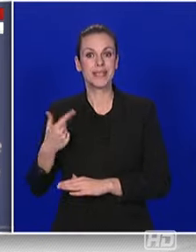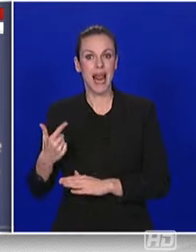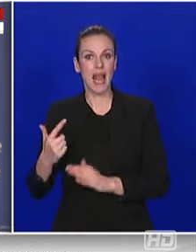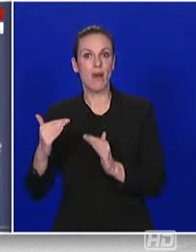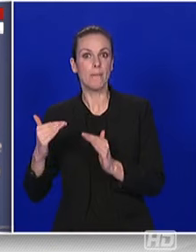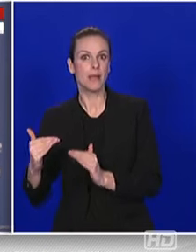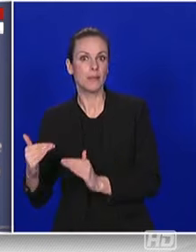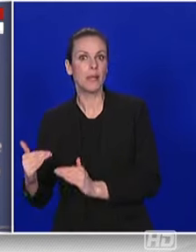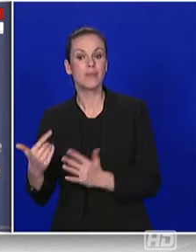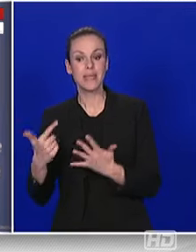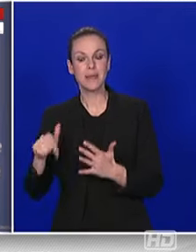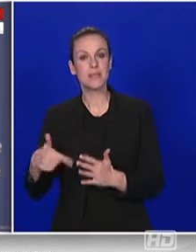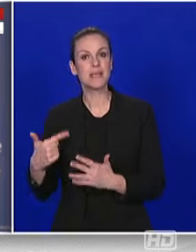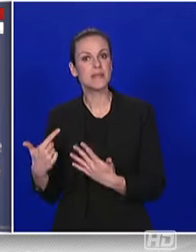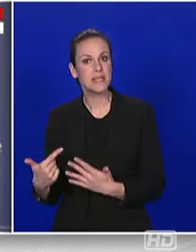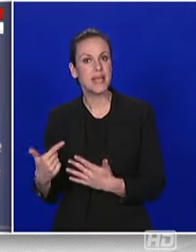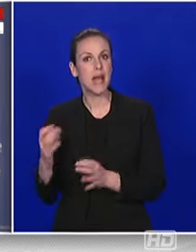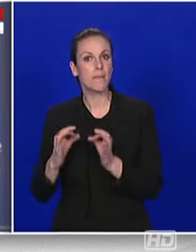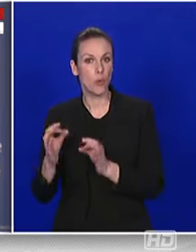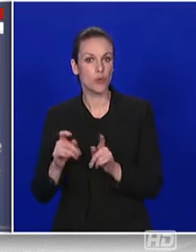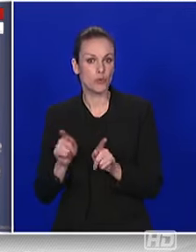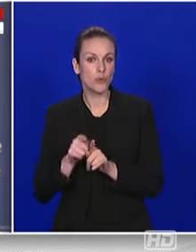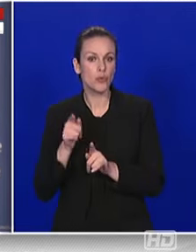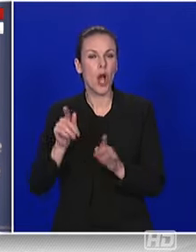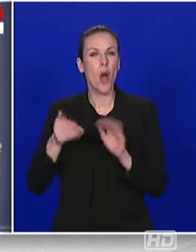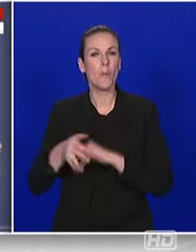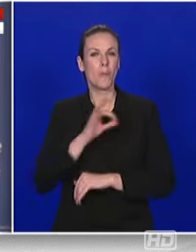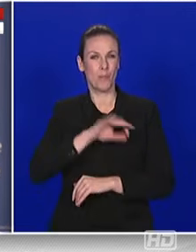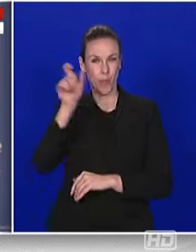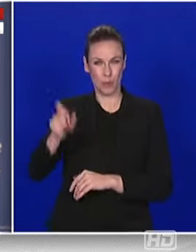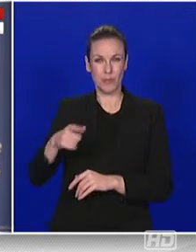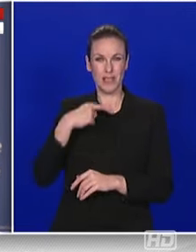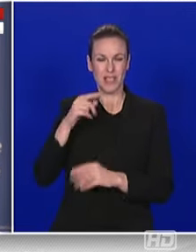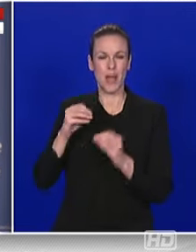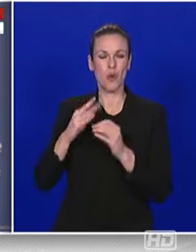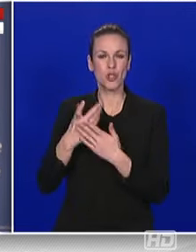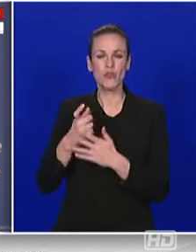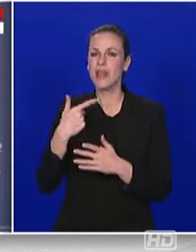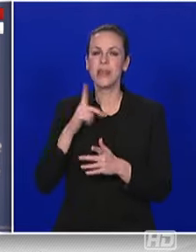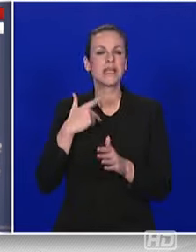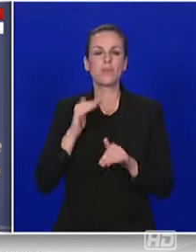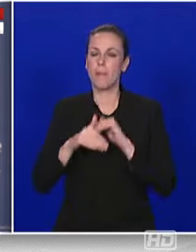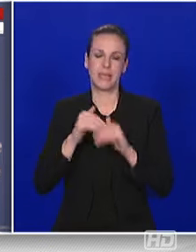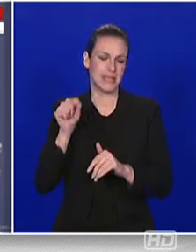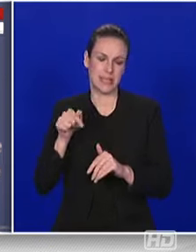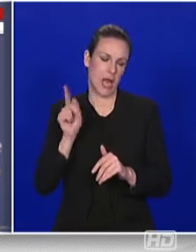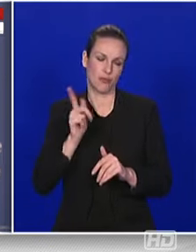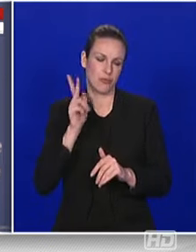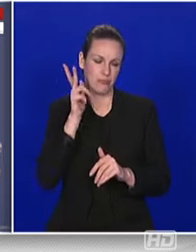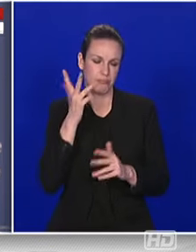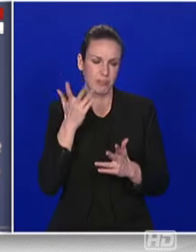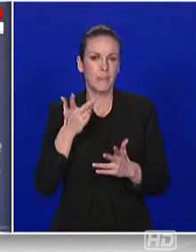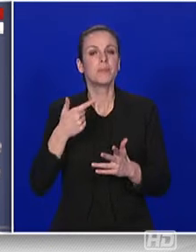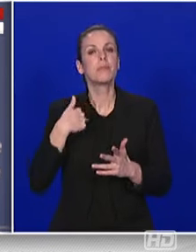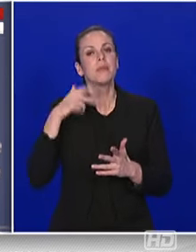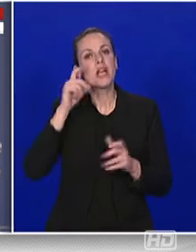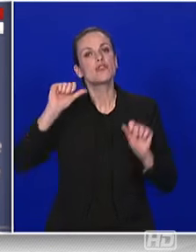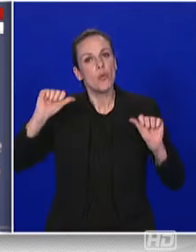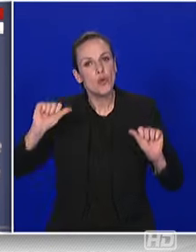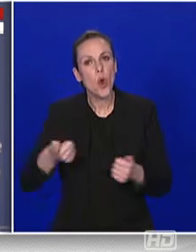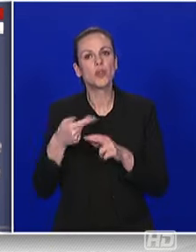potom 7,7%. Kao što je potpredsjednik rekao, nismo zadovoljni ni tim brojevima i razmišljat ćemo o daljem